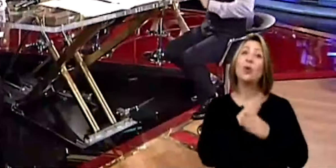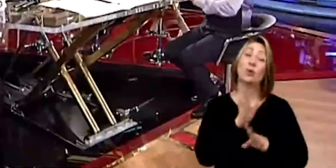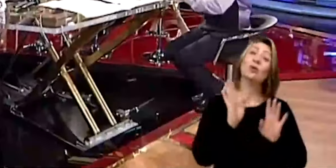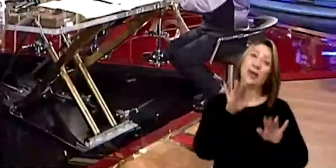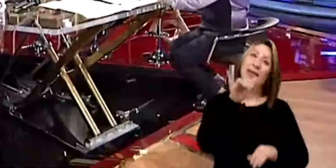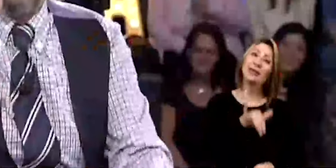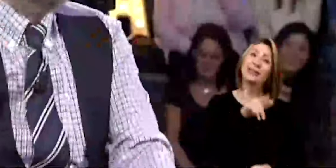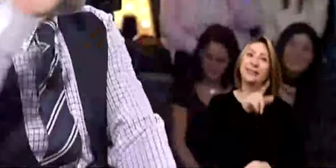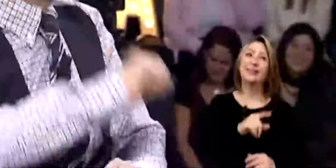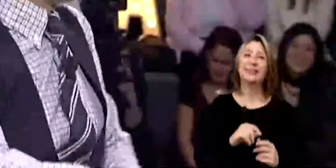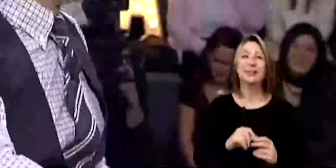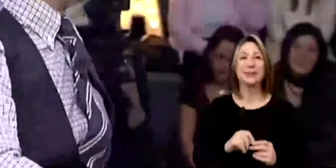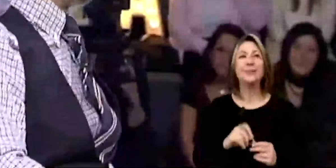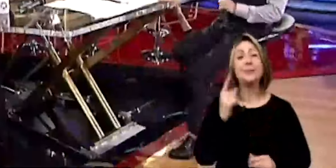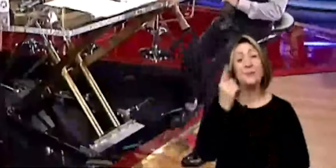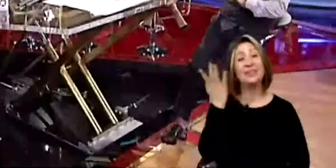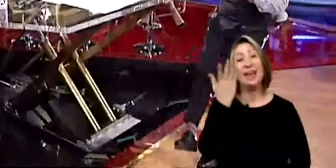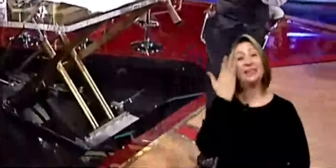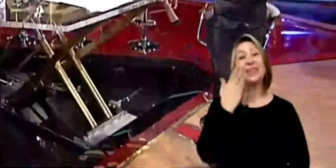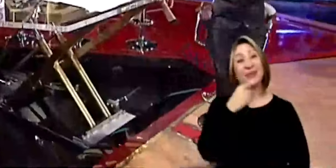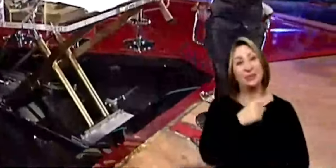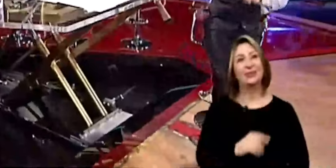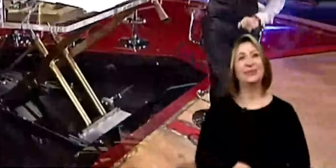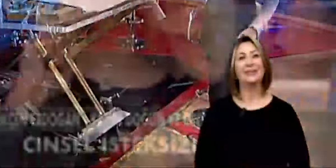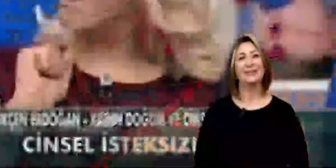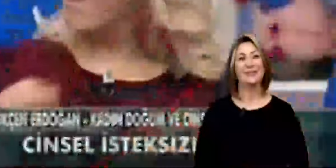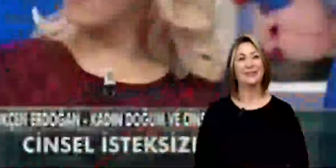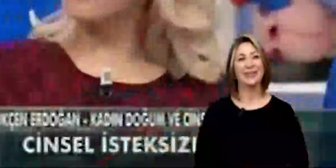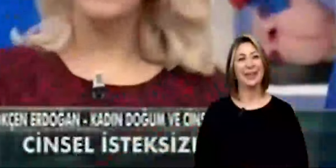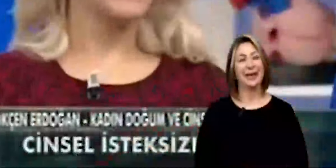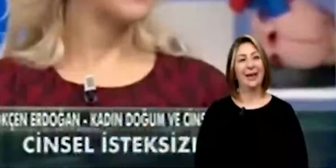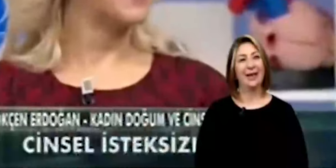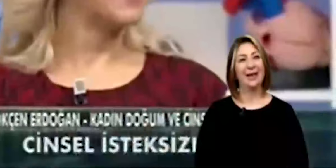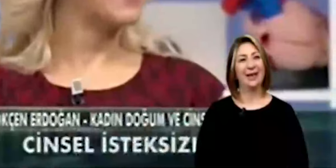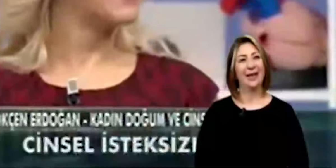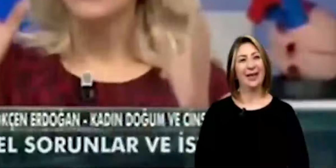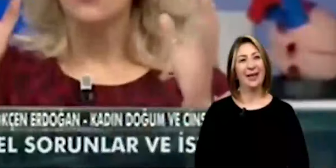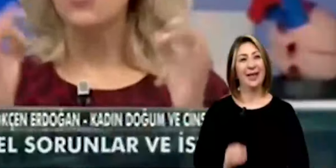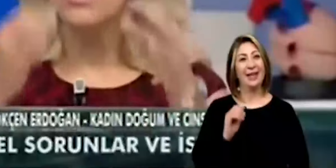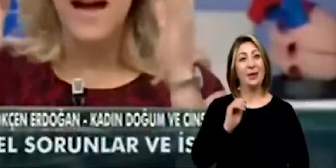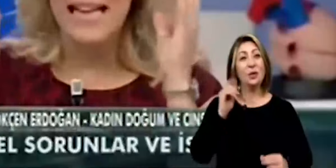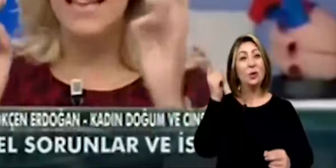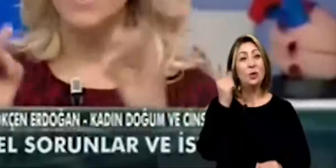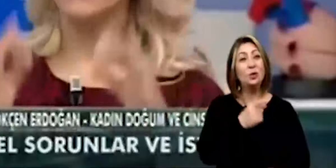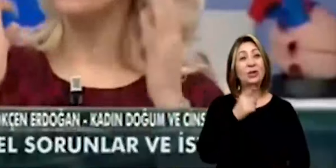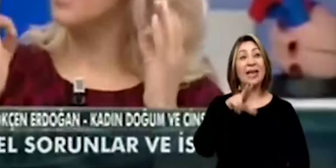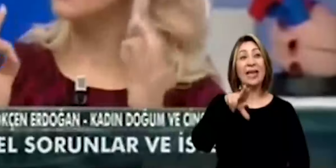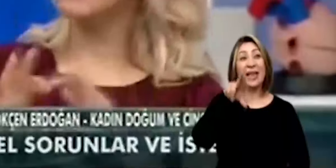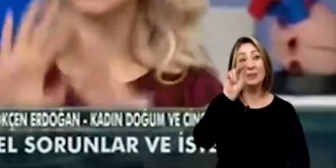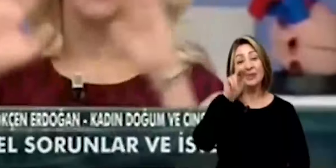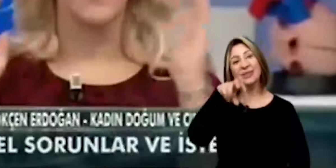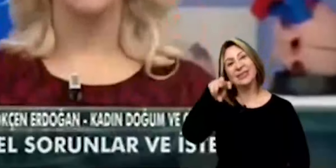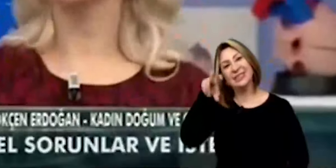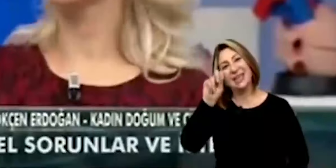hocam haklısınız. Peki biraz daha hocamın görüntüleriyle devam edelim. Buyurun. Yüzde belki de